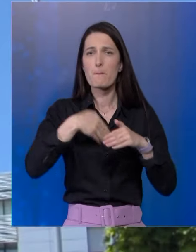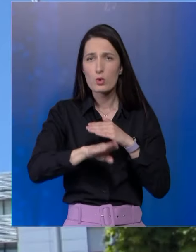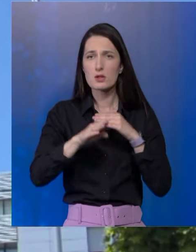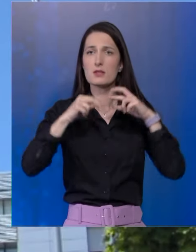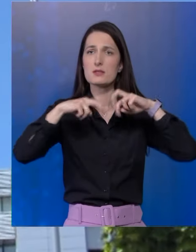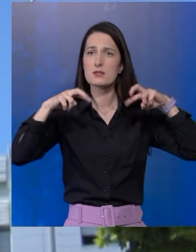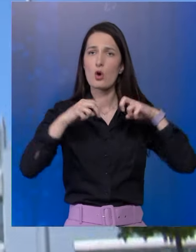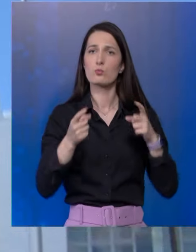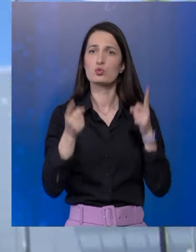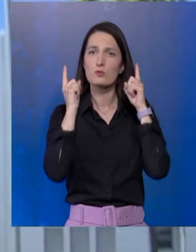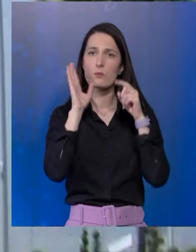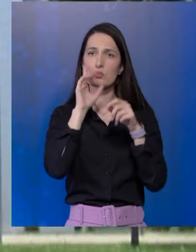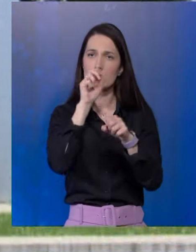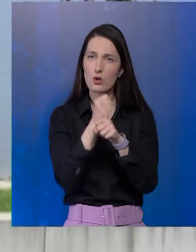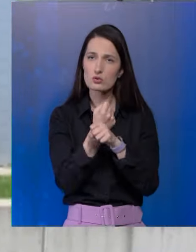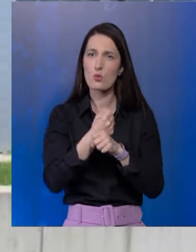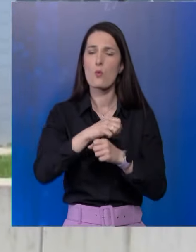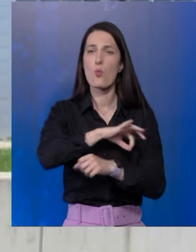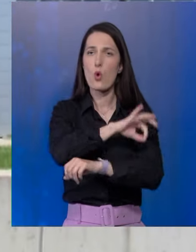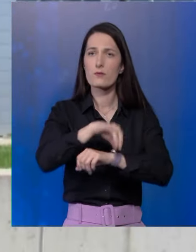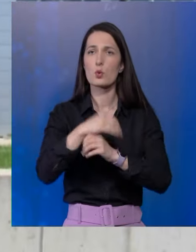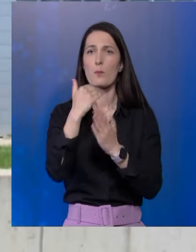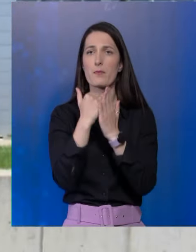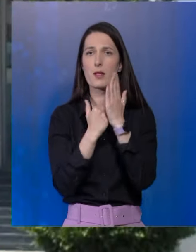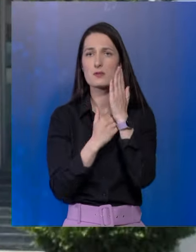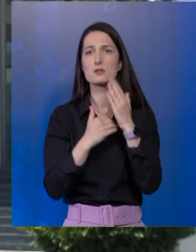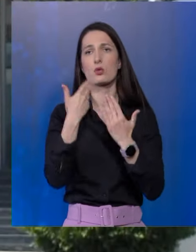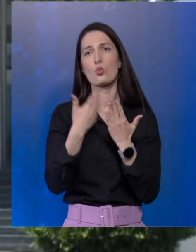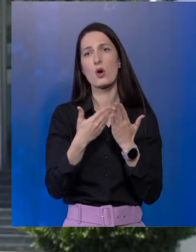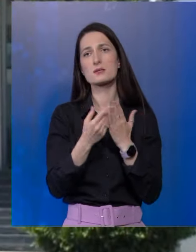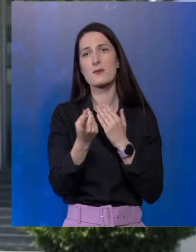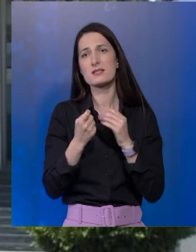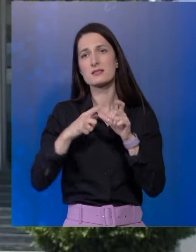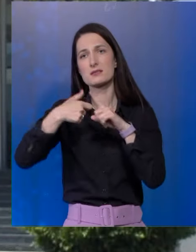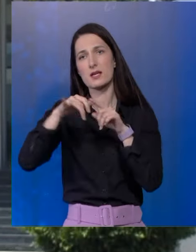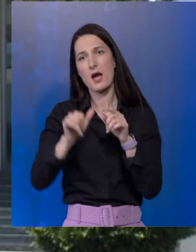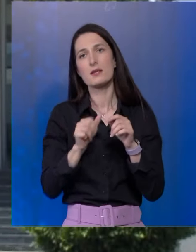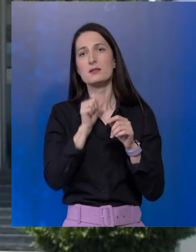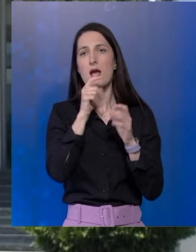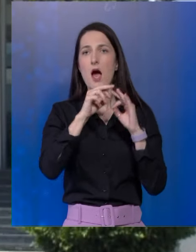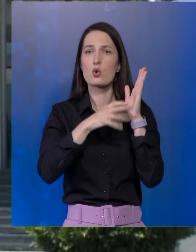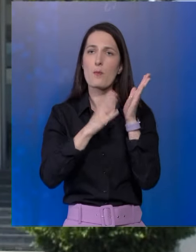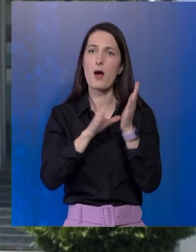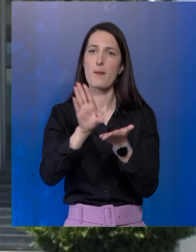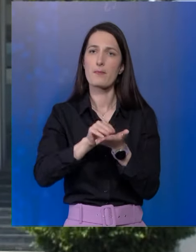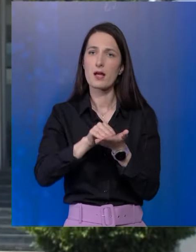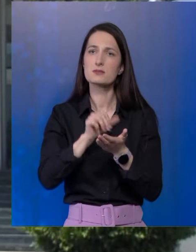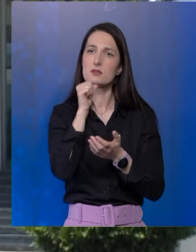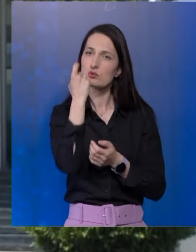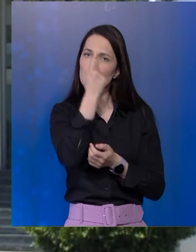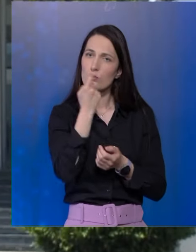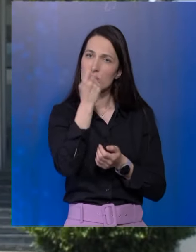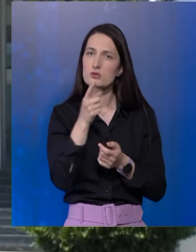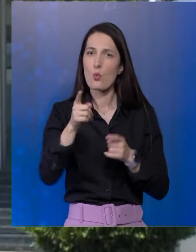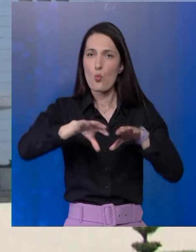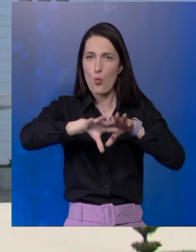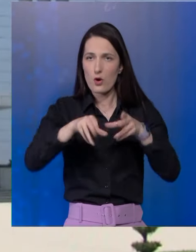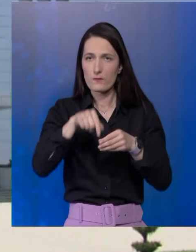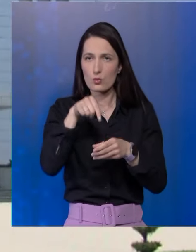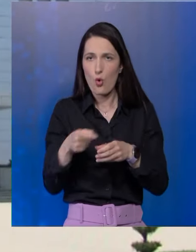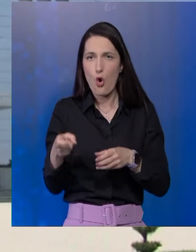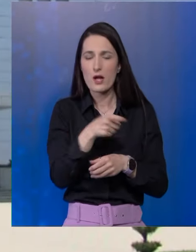istragom tužilaštva BiH u okviru predmeta sa dokazima iz Sky i Anom aplikacija i sumnjiči se da je u okviru organizovane